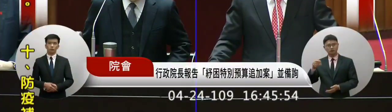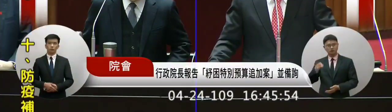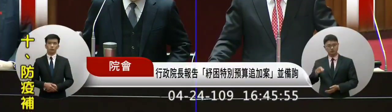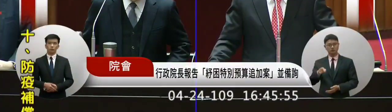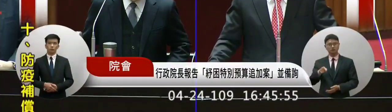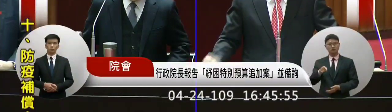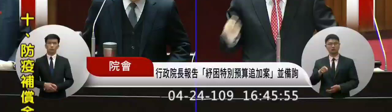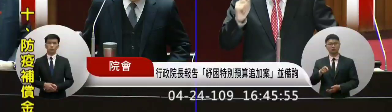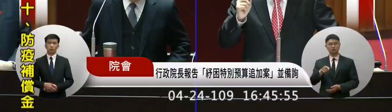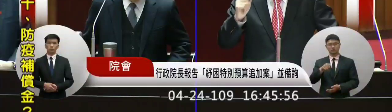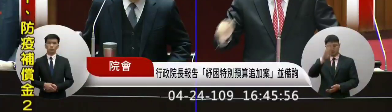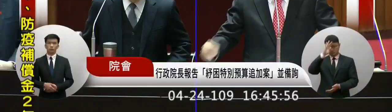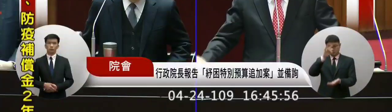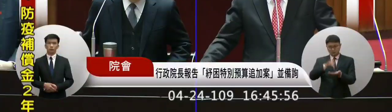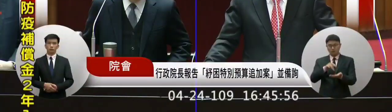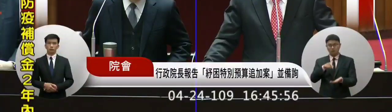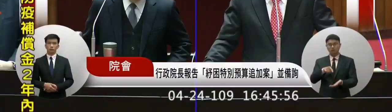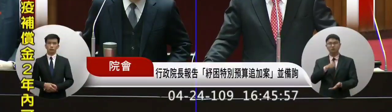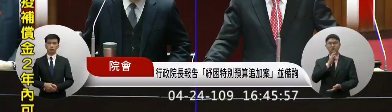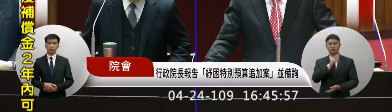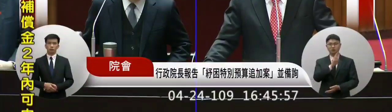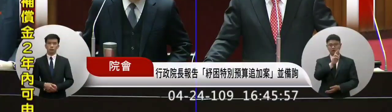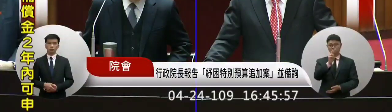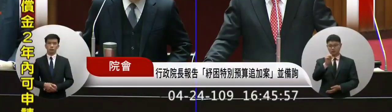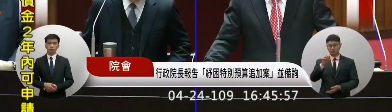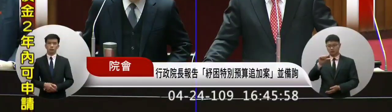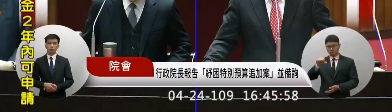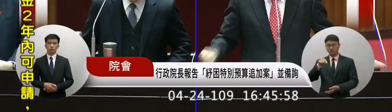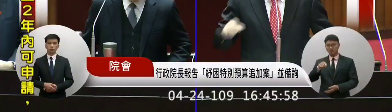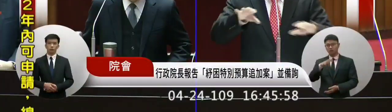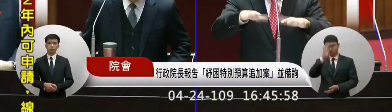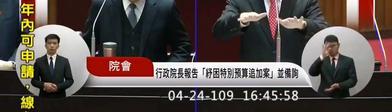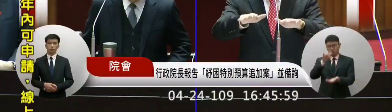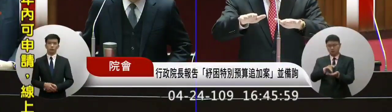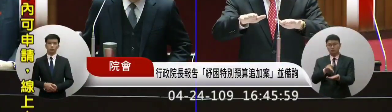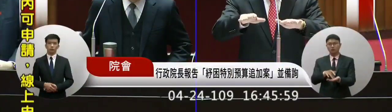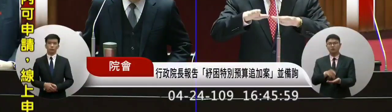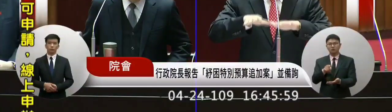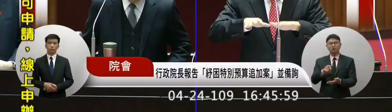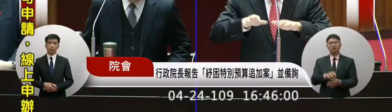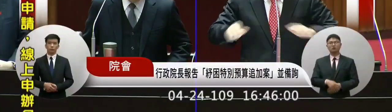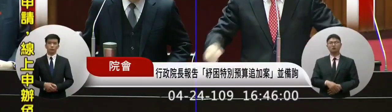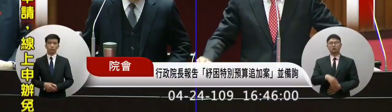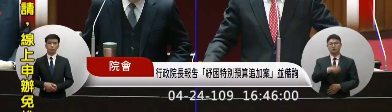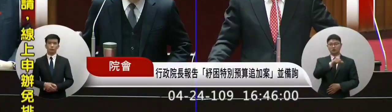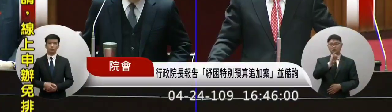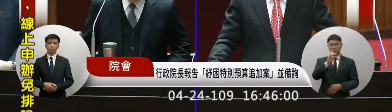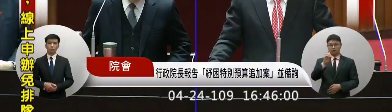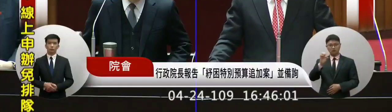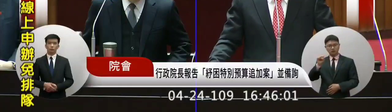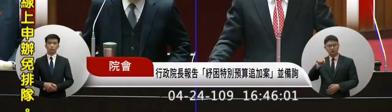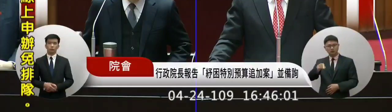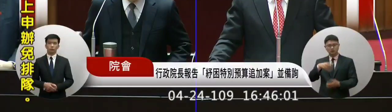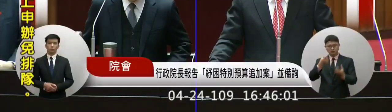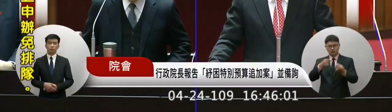它本身就是一种核糖核酸，它跟艾滋病一样会潜伏在人体里